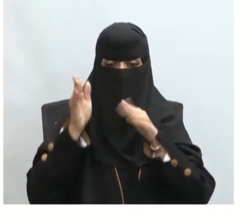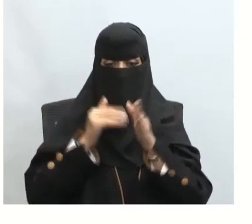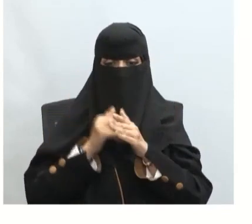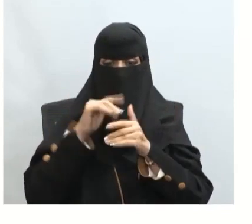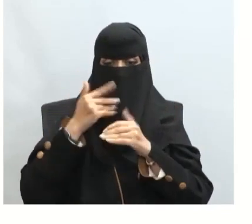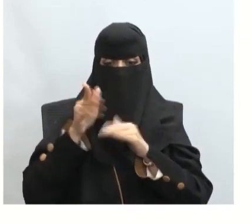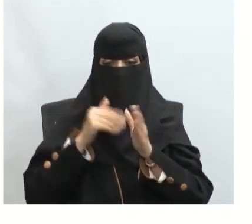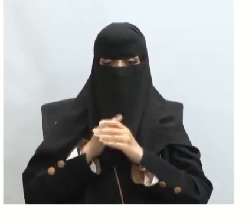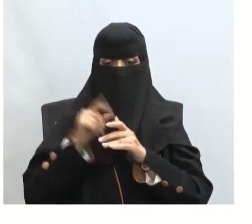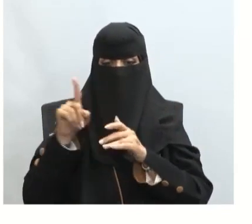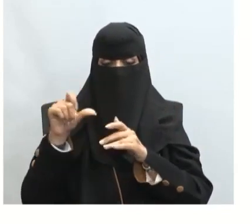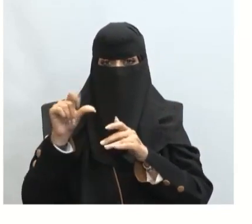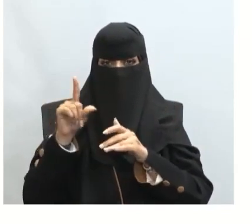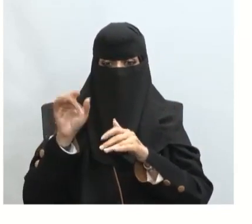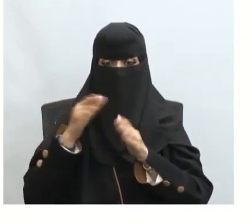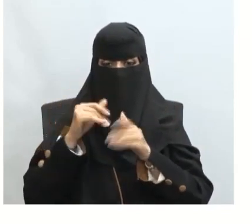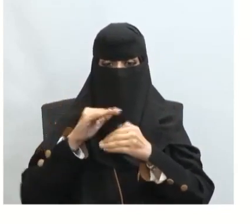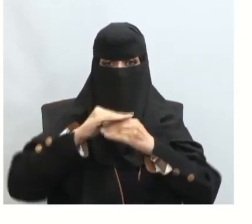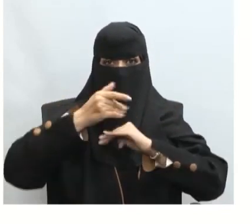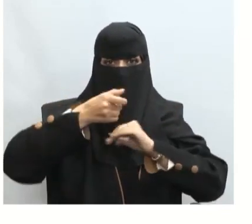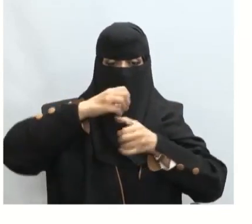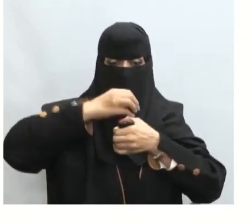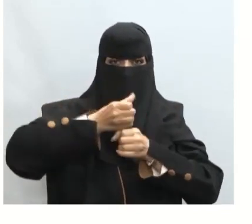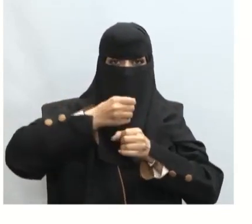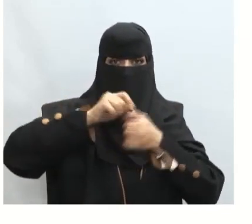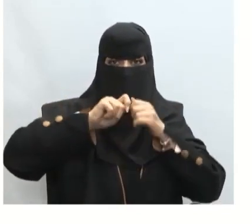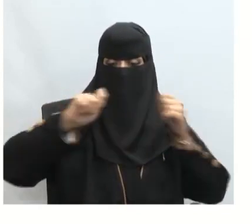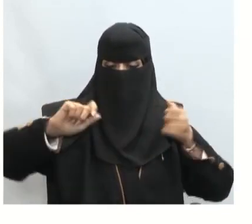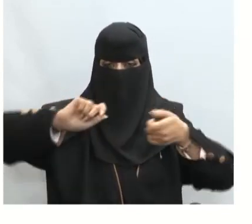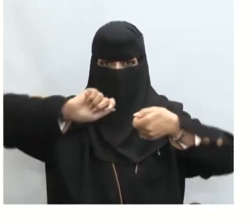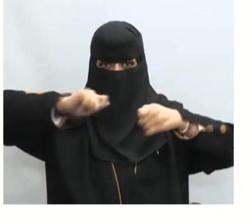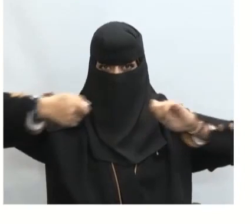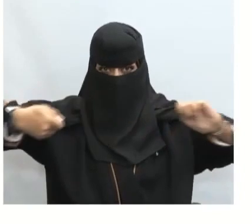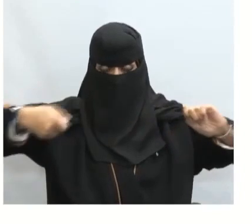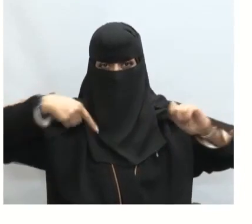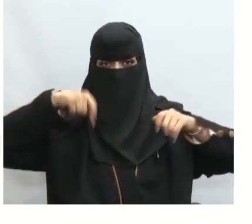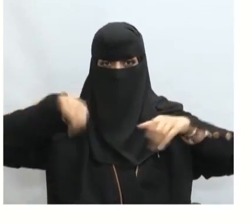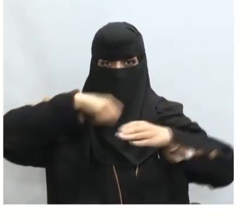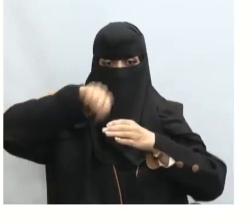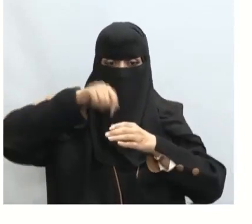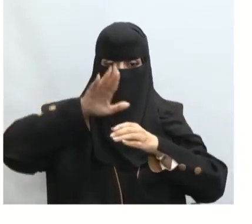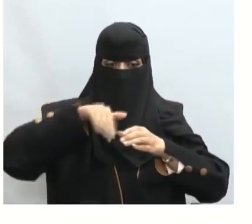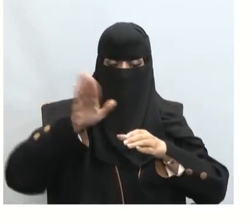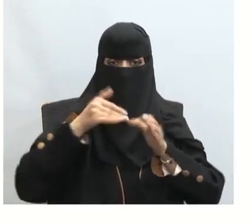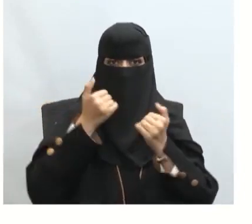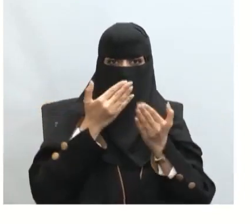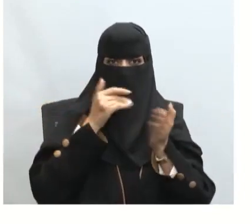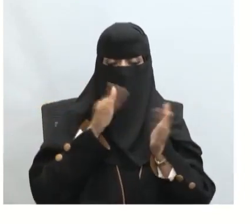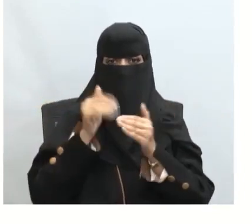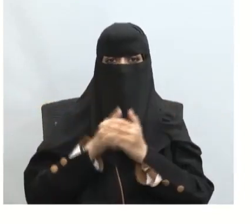بي بي اوعيه المشروبات الحبال وادوات المطبخ لاحظ انه هنا لا توجد